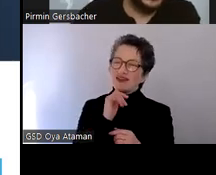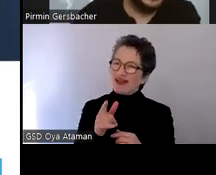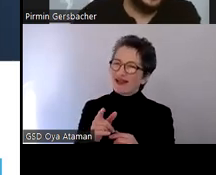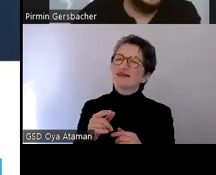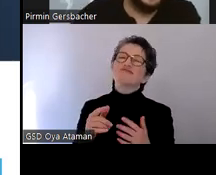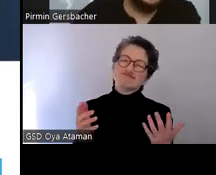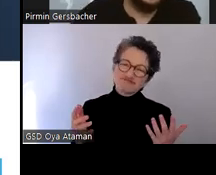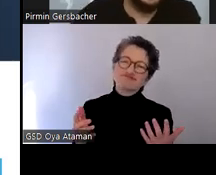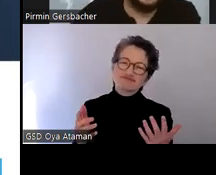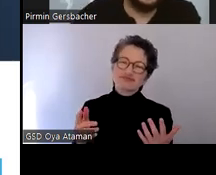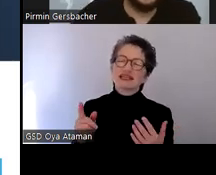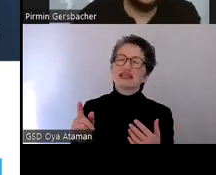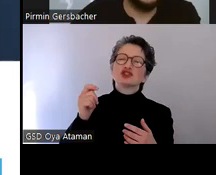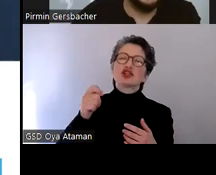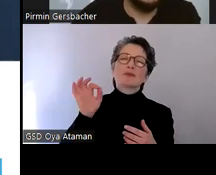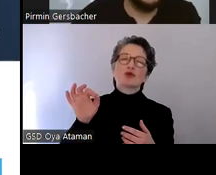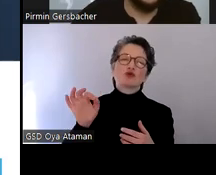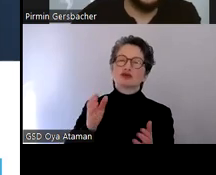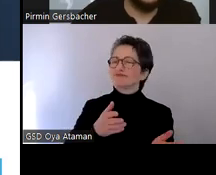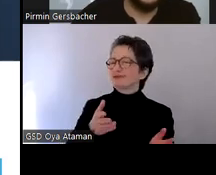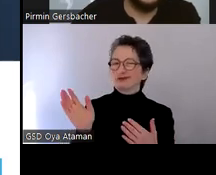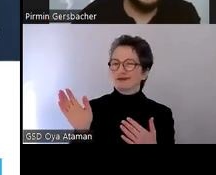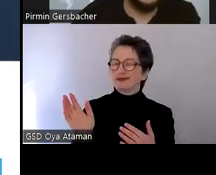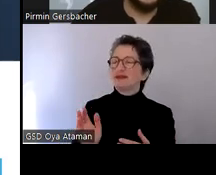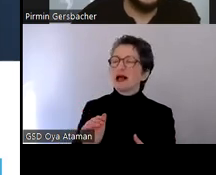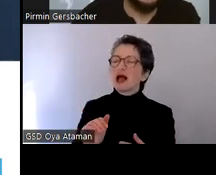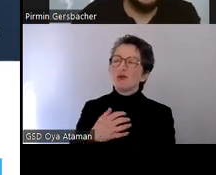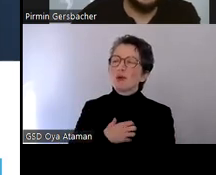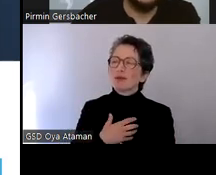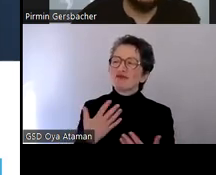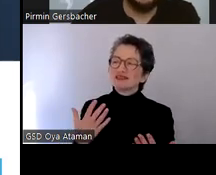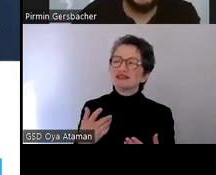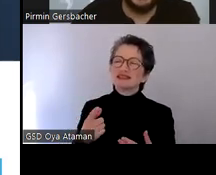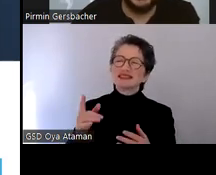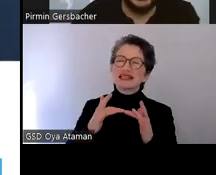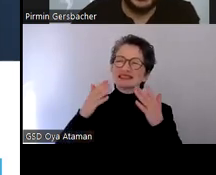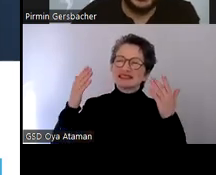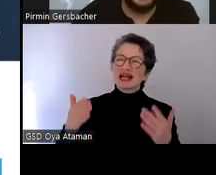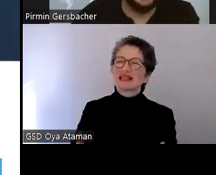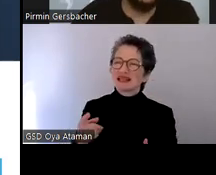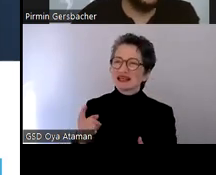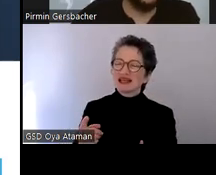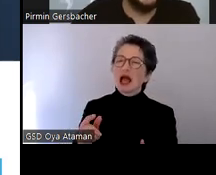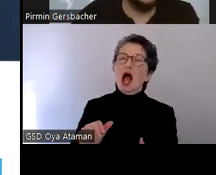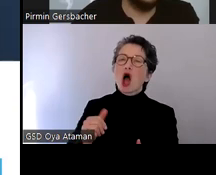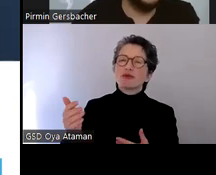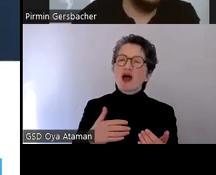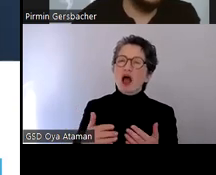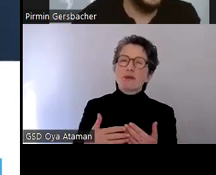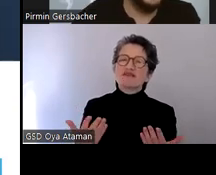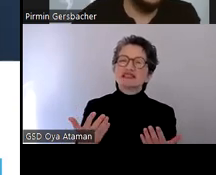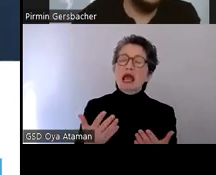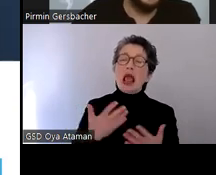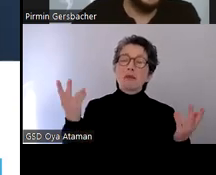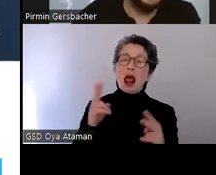Dann wieder drauf gehen und im Prinzip das Hauptproblem ist hier wirklich dieses, die Webseite besteht, hat so die Hauptfarben, so ein helles Blau und